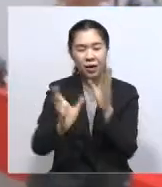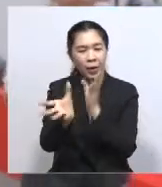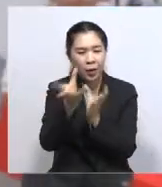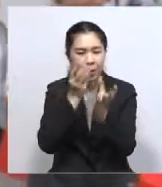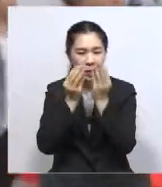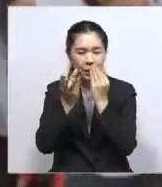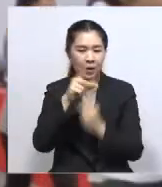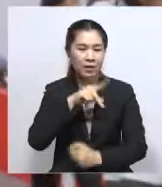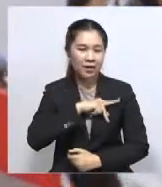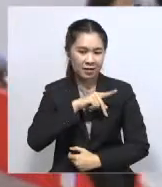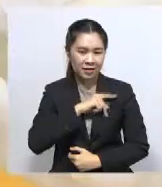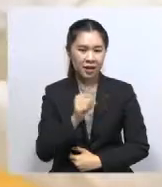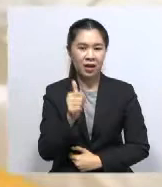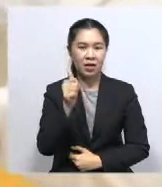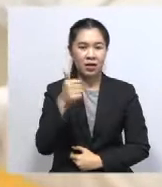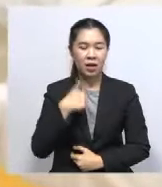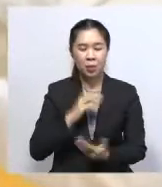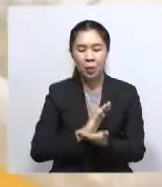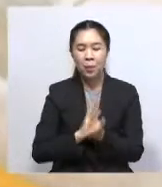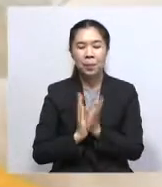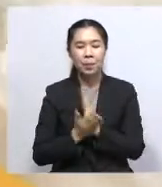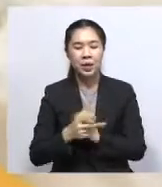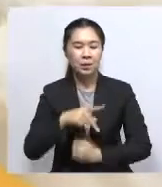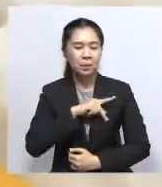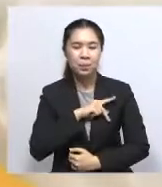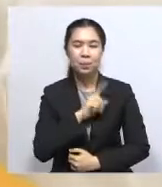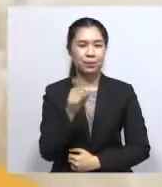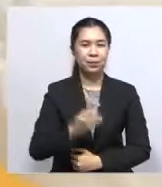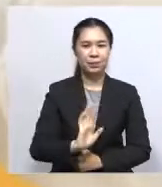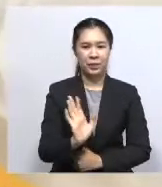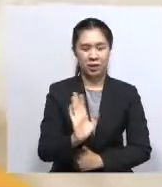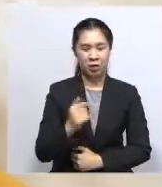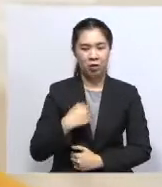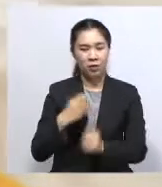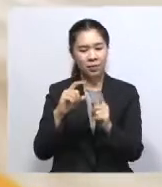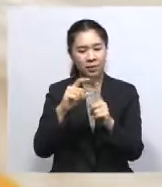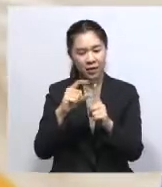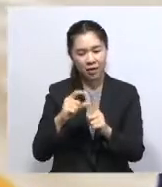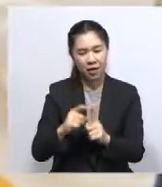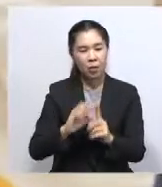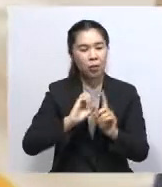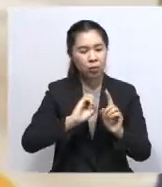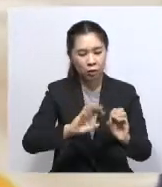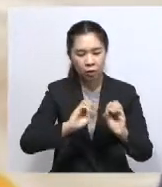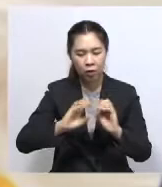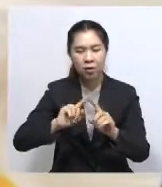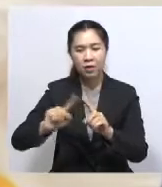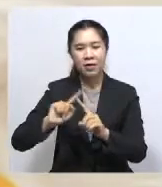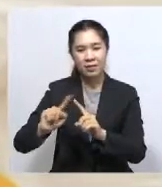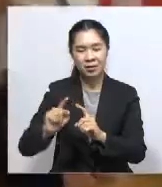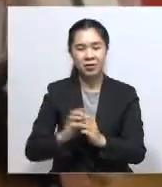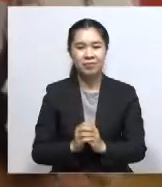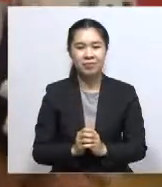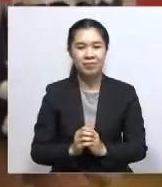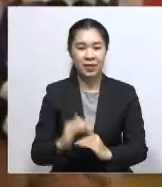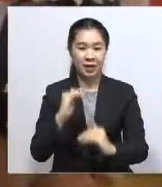าสนาได้โดยไม่จำเป็นต้องเปลี่ยนมานับถือศาสนาพุทธนะคะแล้วก็ให้คำสอนโดยที่ไม่หวังสิ่งตอบแทนนะคะเพราะฉะนั้นก็เ